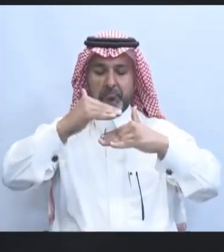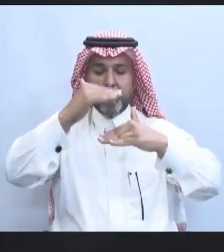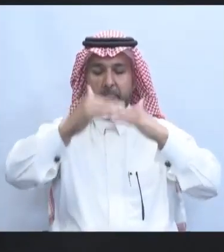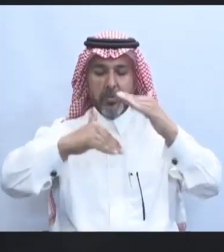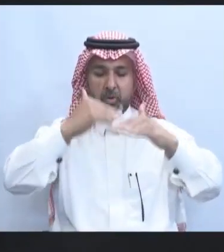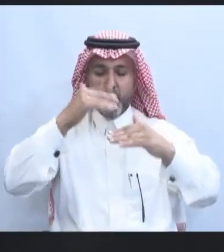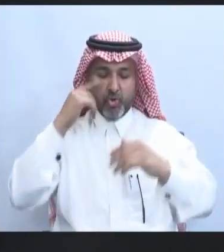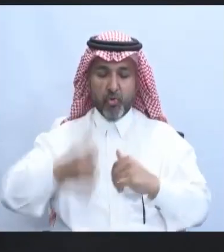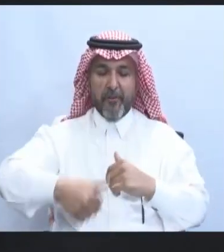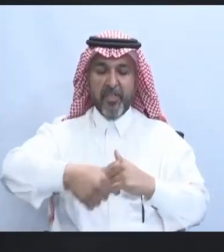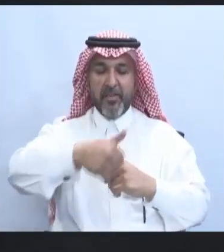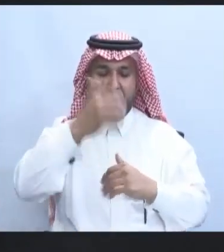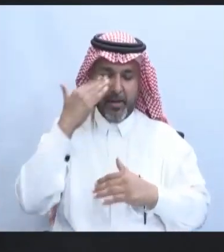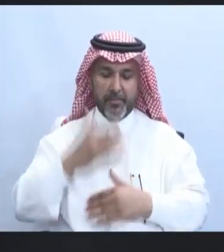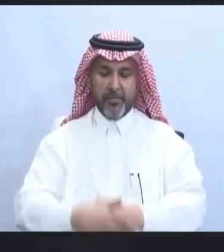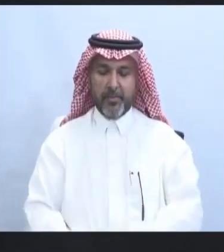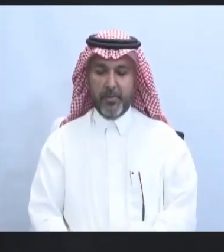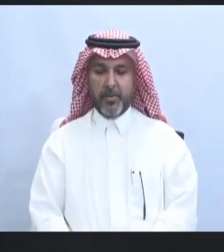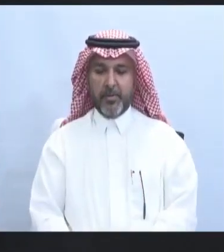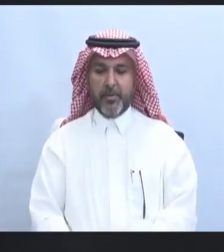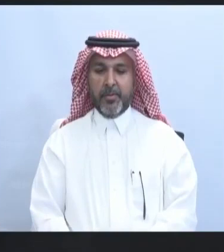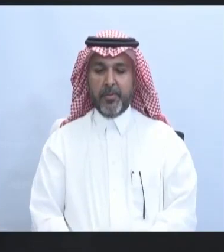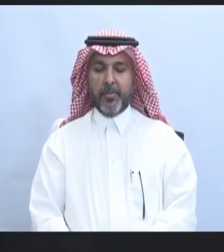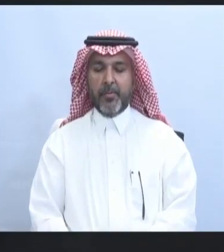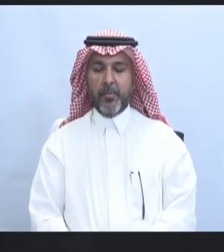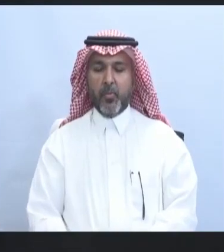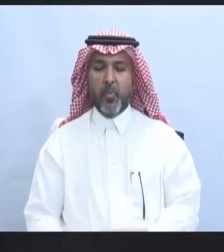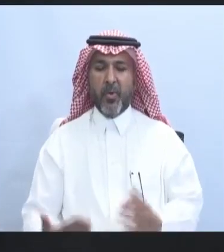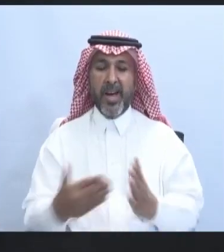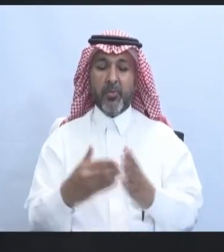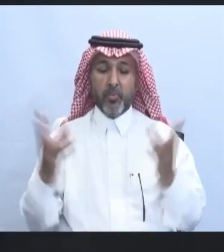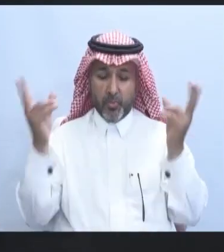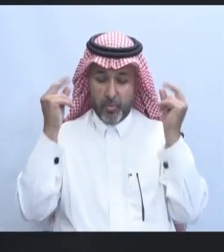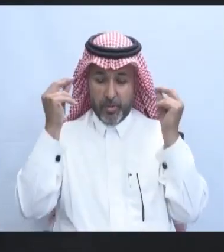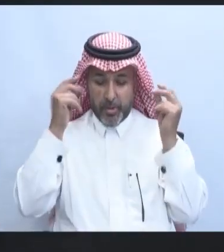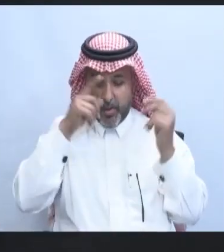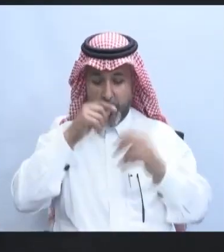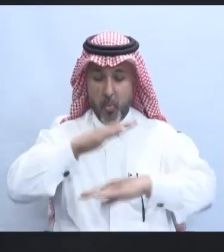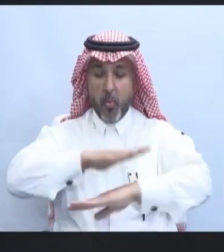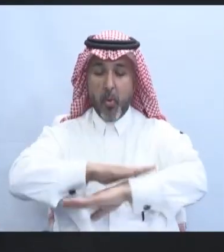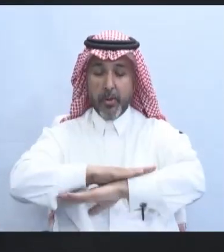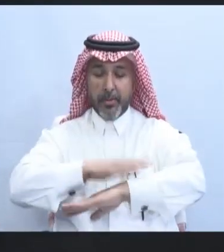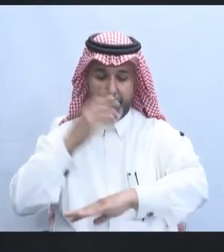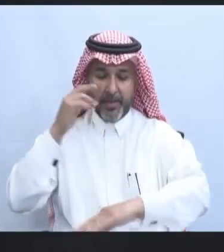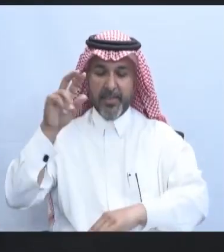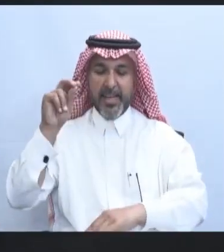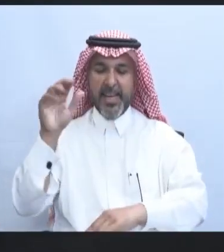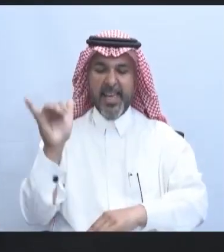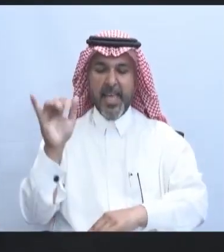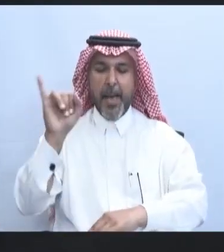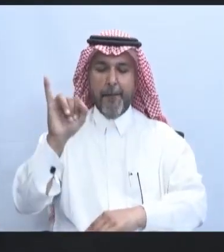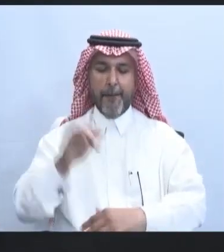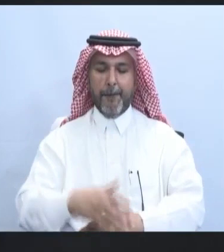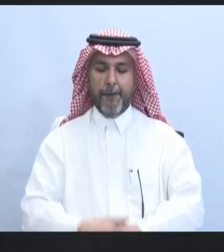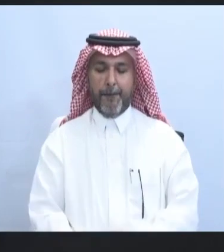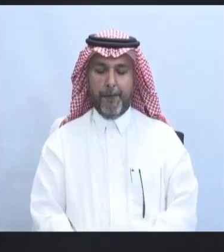الدين الاسلامي وحضاره علم وقيم فهي شملت جميع مجالات العلوم والاداب والصناعات